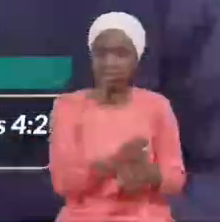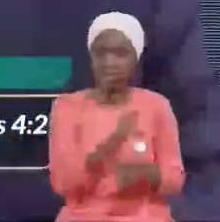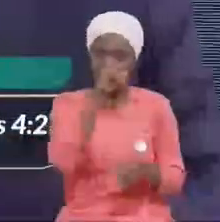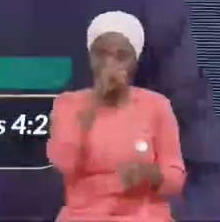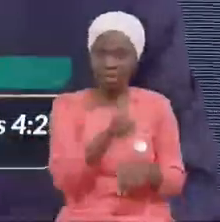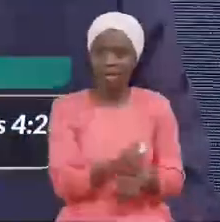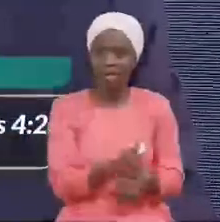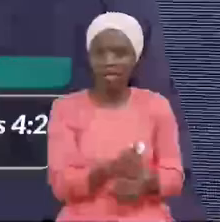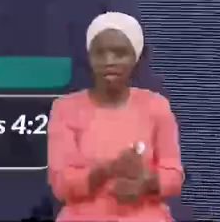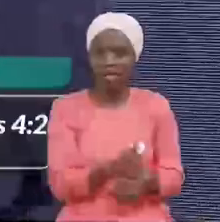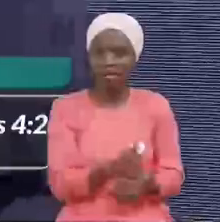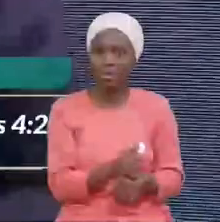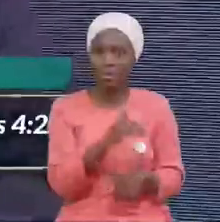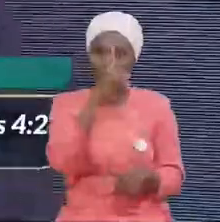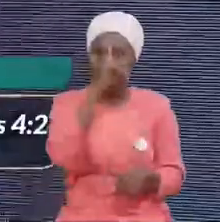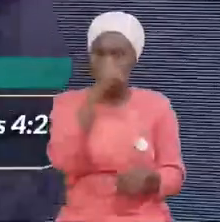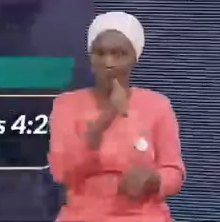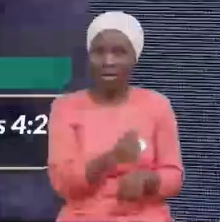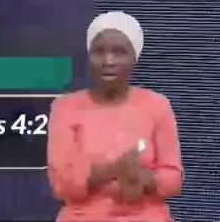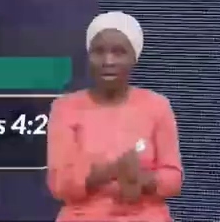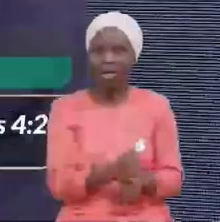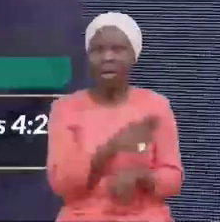Et c'est le commencement.